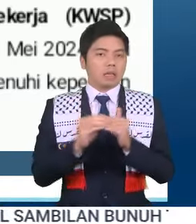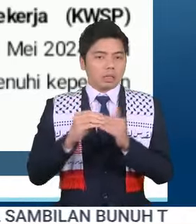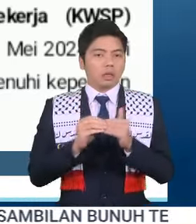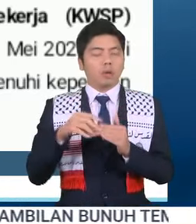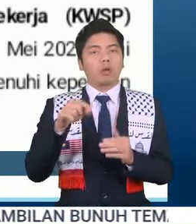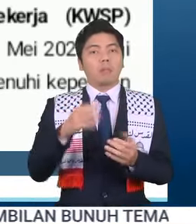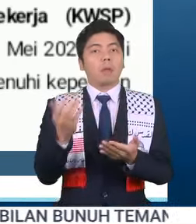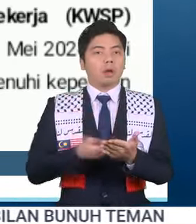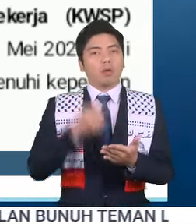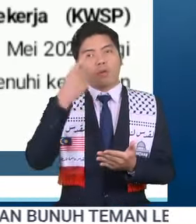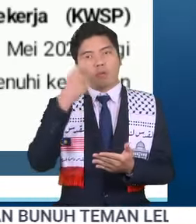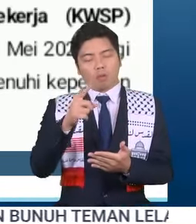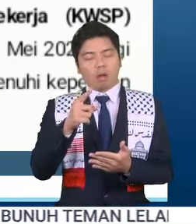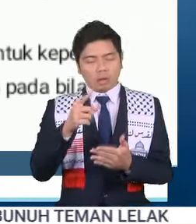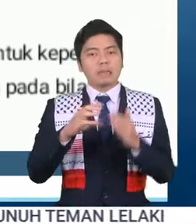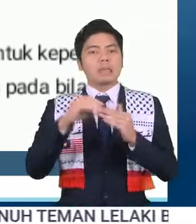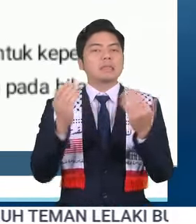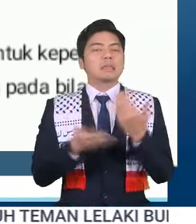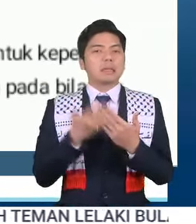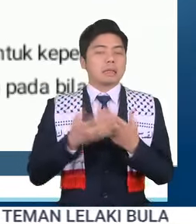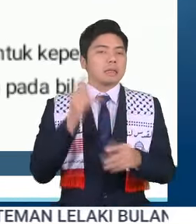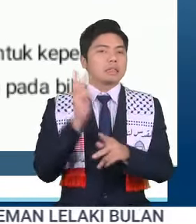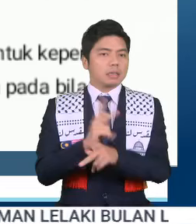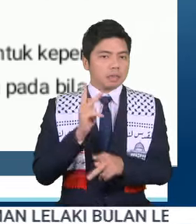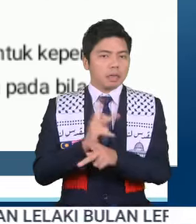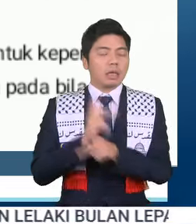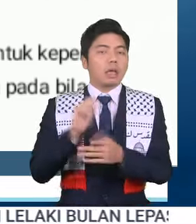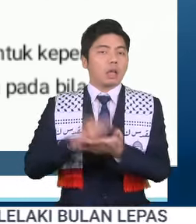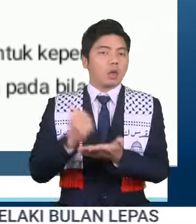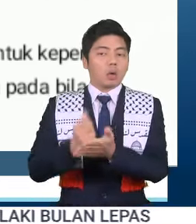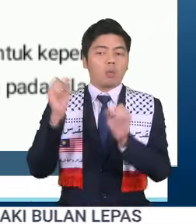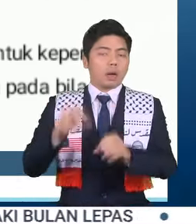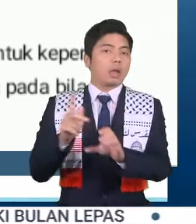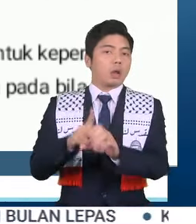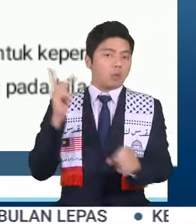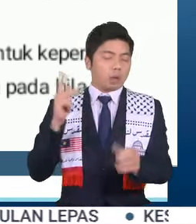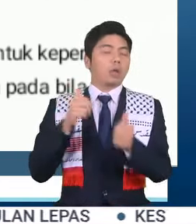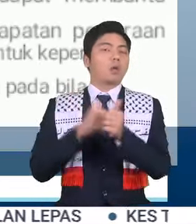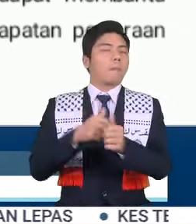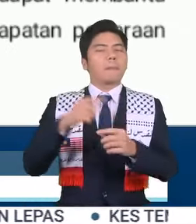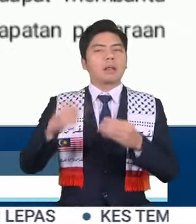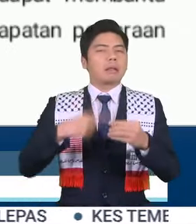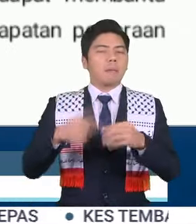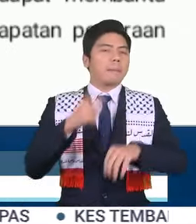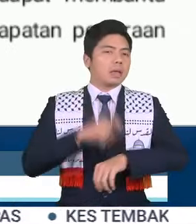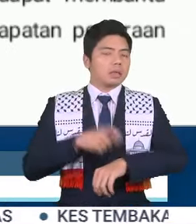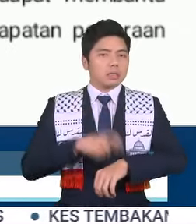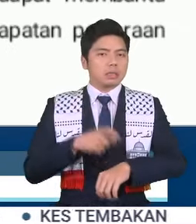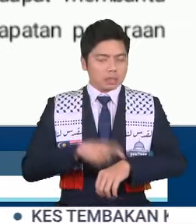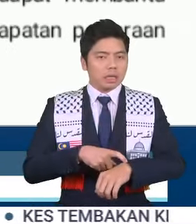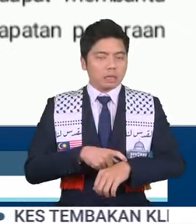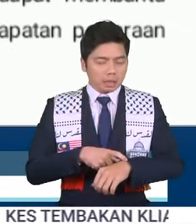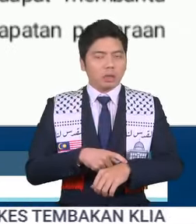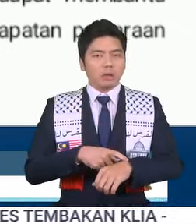untuk menyediakan fleksibiliti dengan simpanan dalam akaun itu boleh dikeluarkan pada bila-bila masa mengikut keperluan ahli dengan